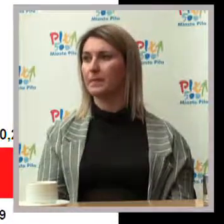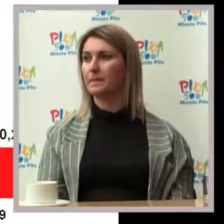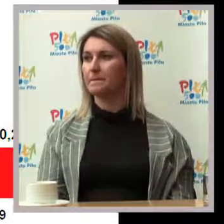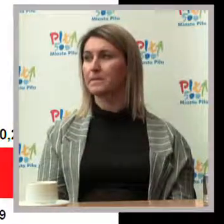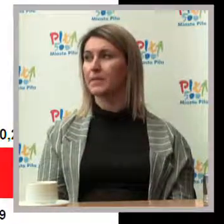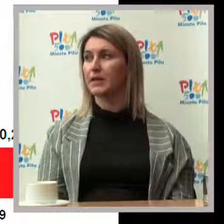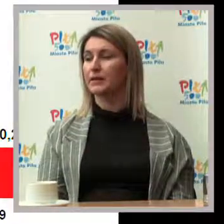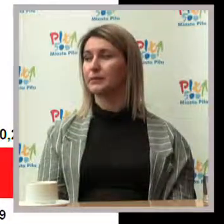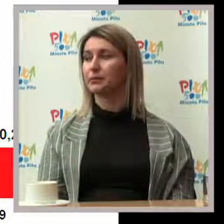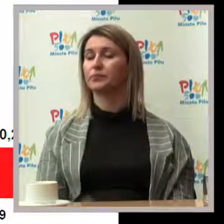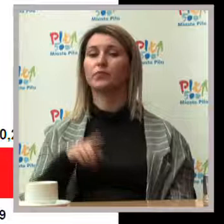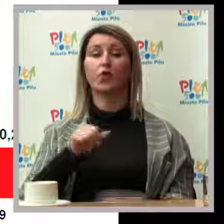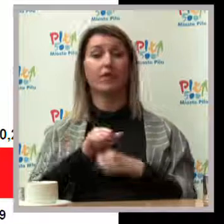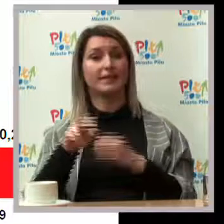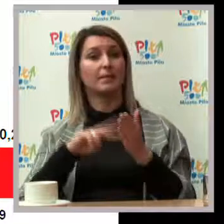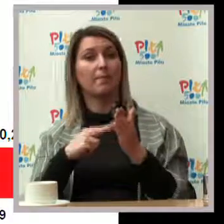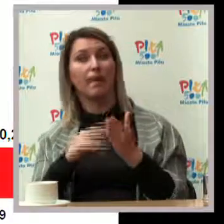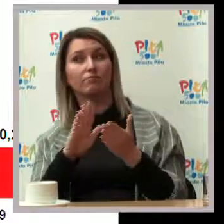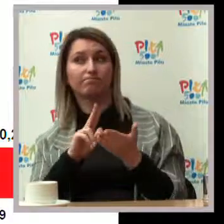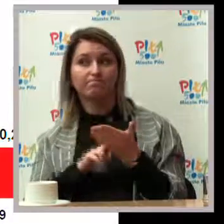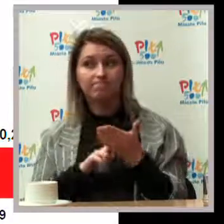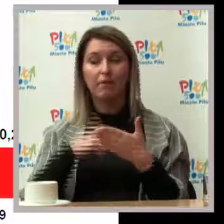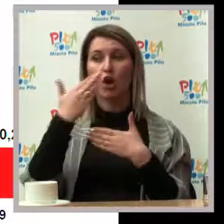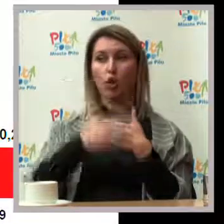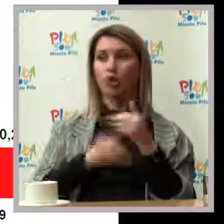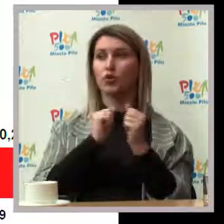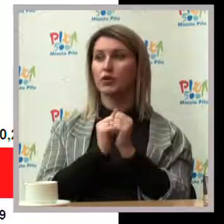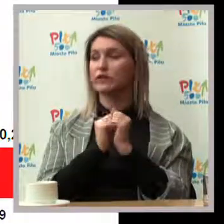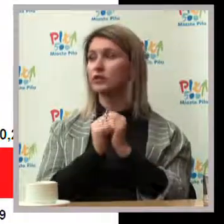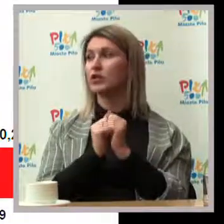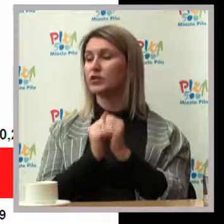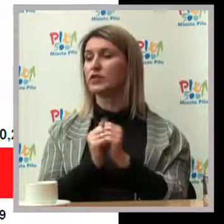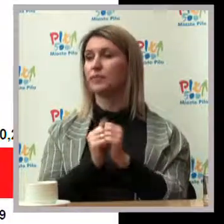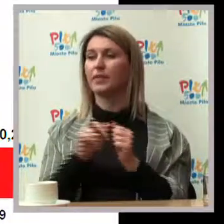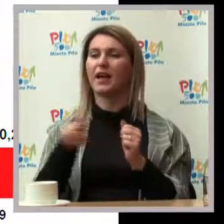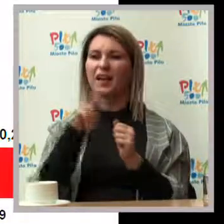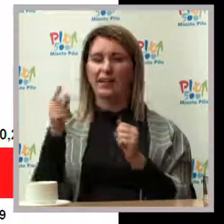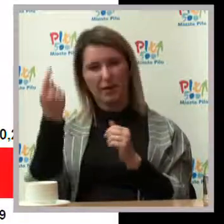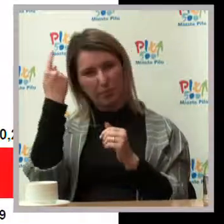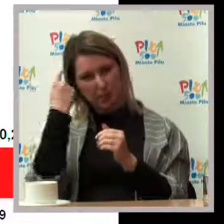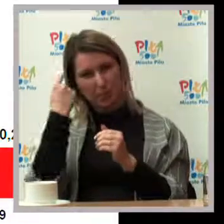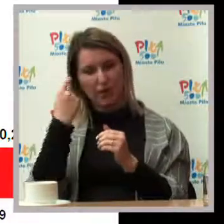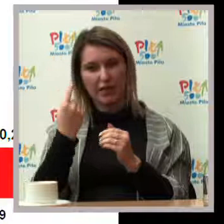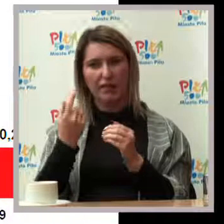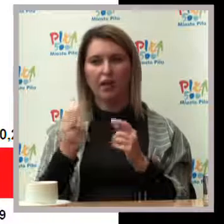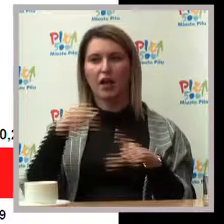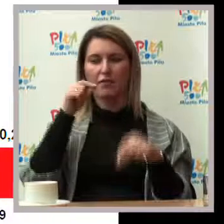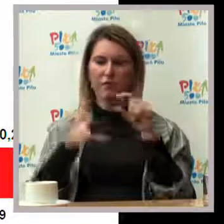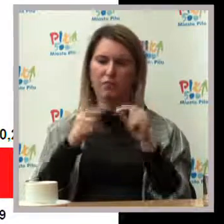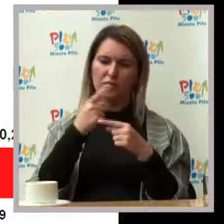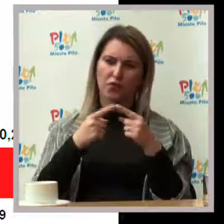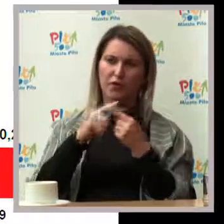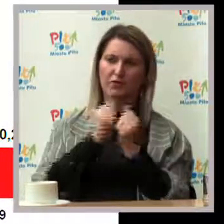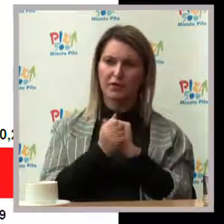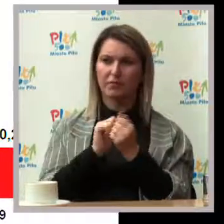plan według stanu na koniec września. Rada poprzedniej kadencji modyfikowała nieco plan finansowy w tym zakresie zgodnie z złożonymi